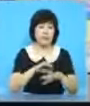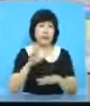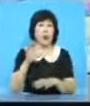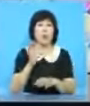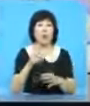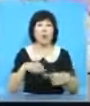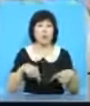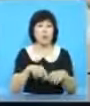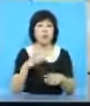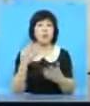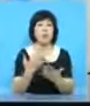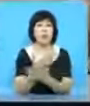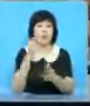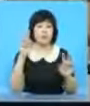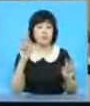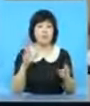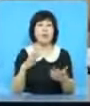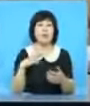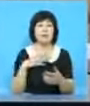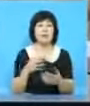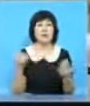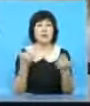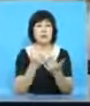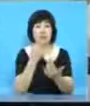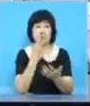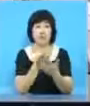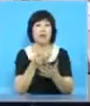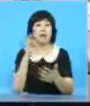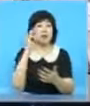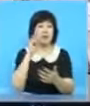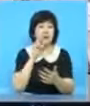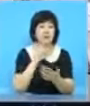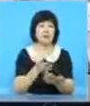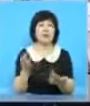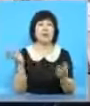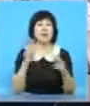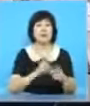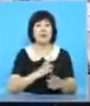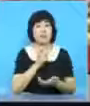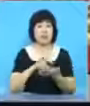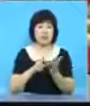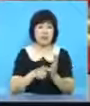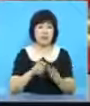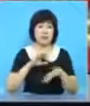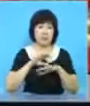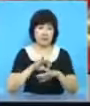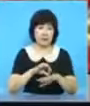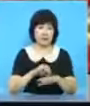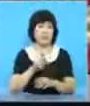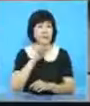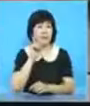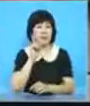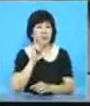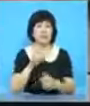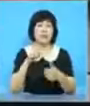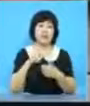үй тігіп дастархан жайды, қазақы қонақ жайлықтарын танытты. Қолөнер шеберлері келушілер үшін шеберлік сағаттарын өткізді. Жастарды